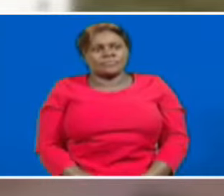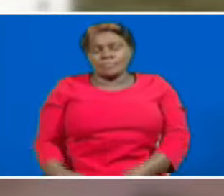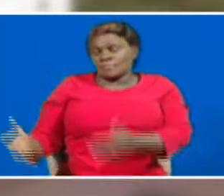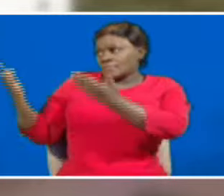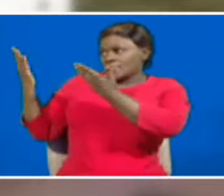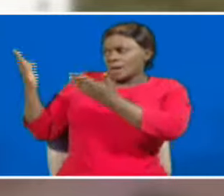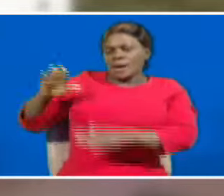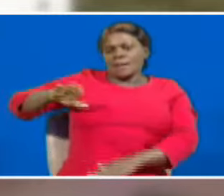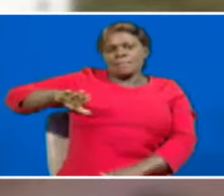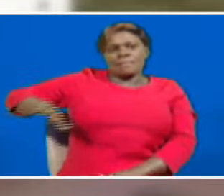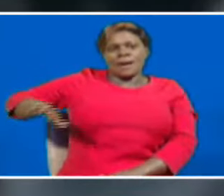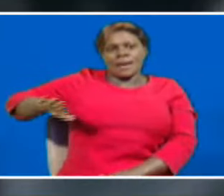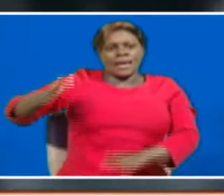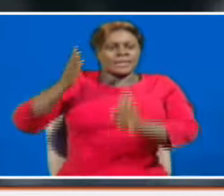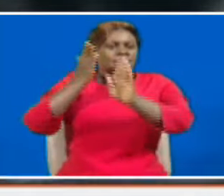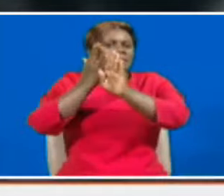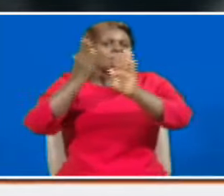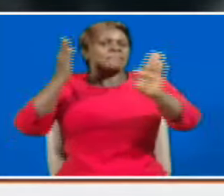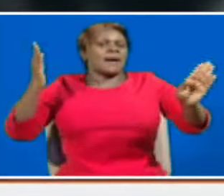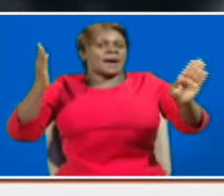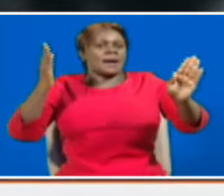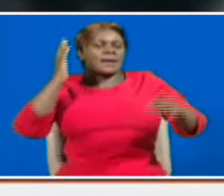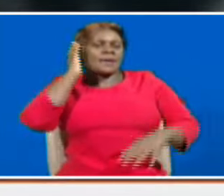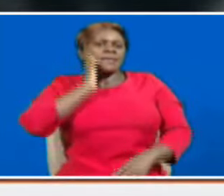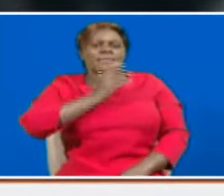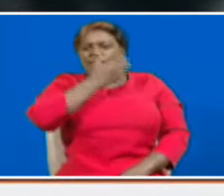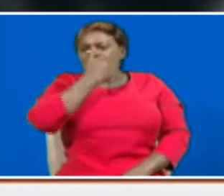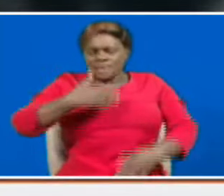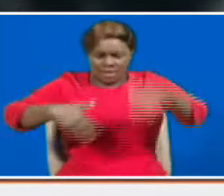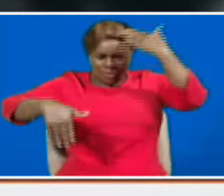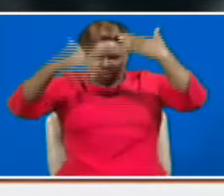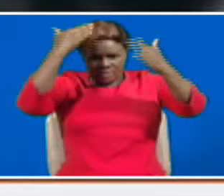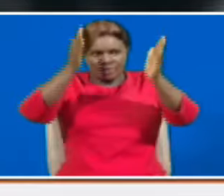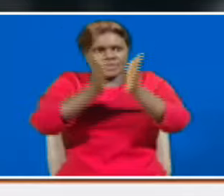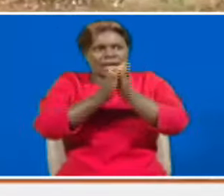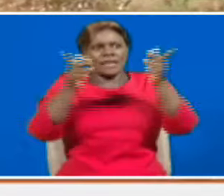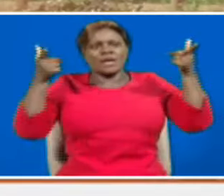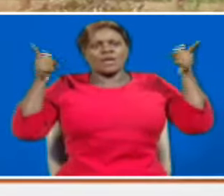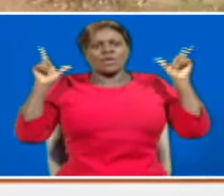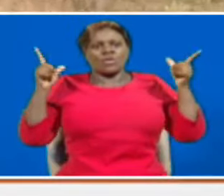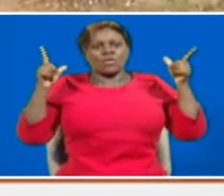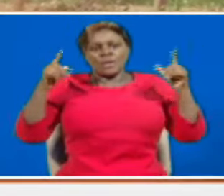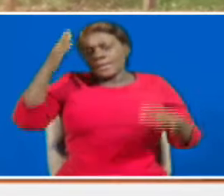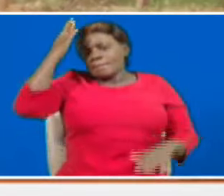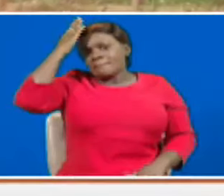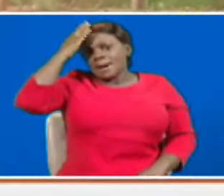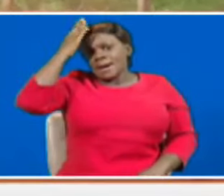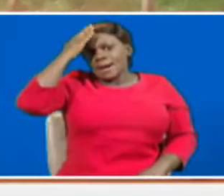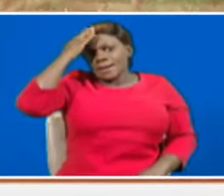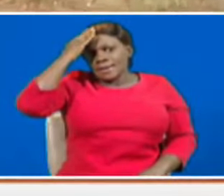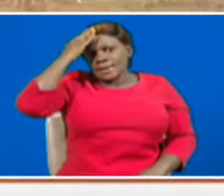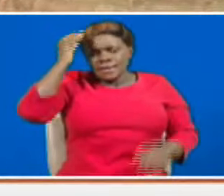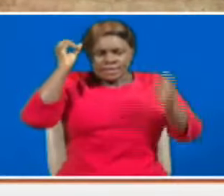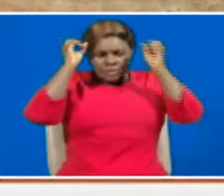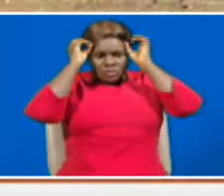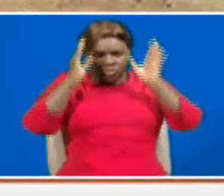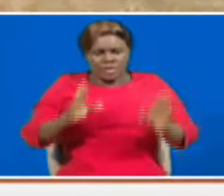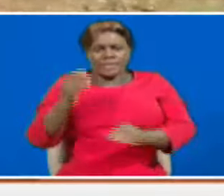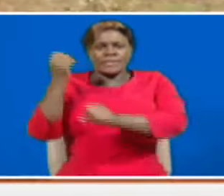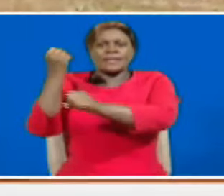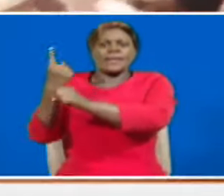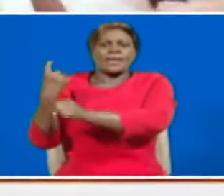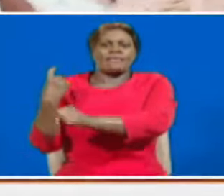Haya ndiyo mabaki ya basi la chuo kikuu cha Kenyatta na lori lililohusika katika ajali mbaya Jumatatu, ambapo wanafunzi